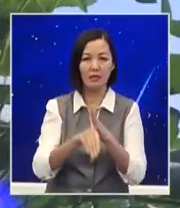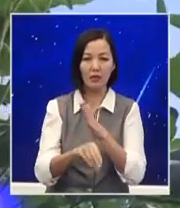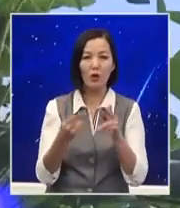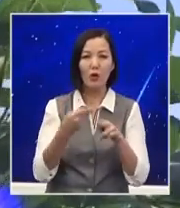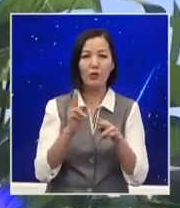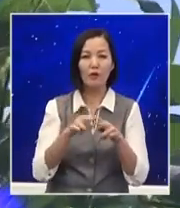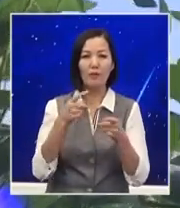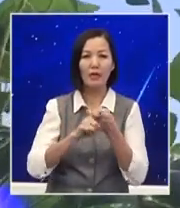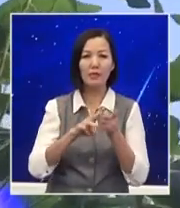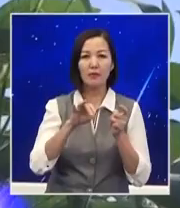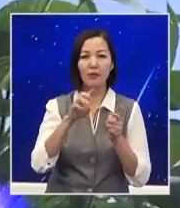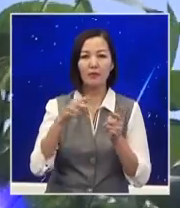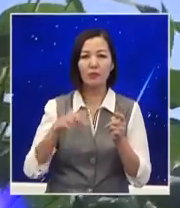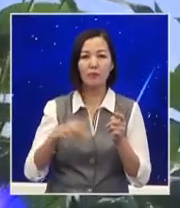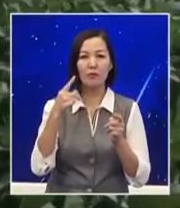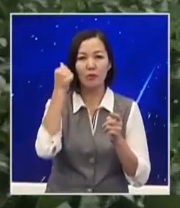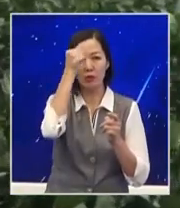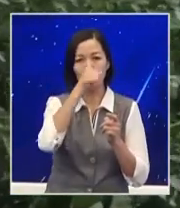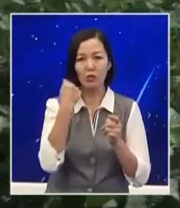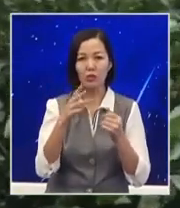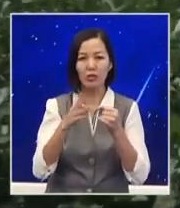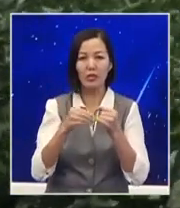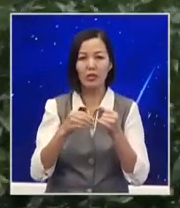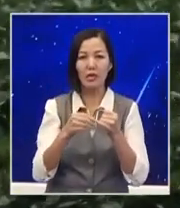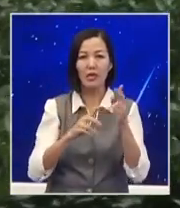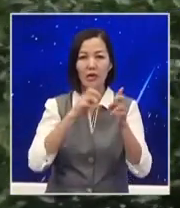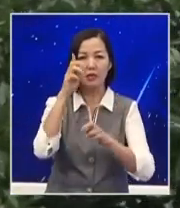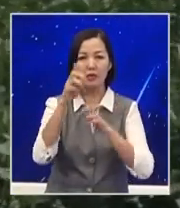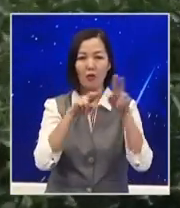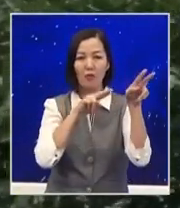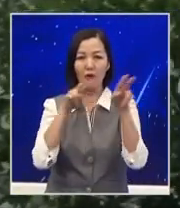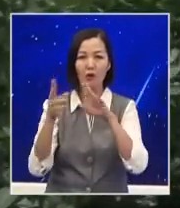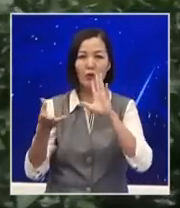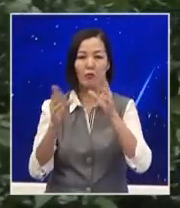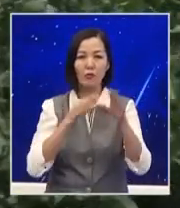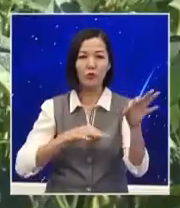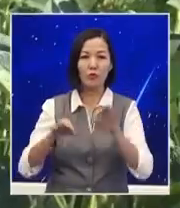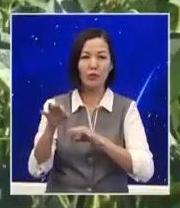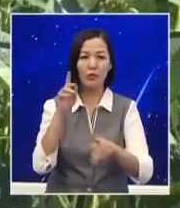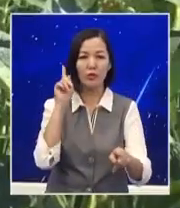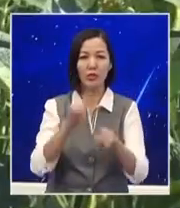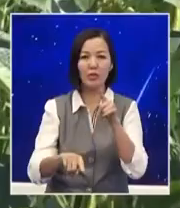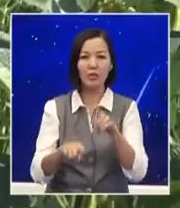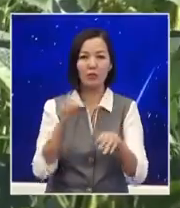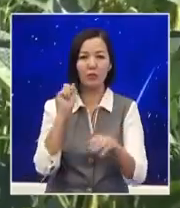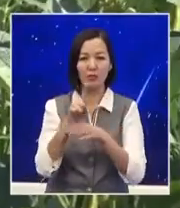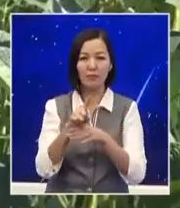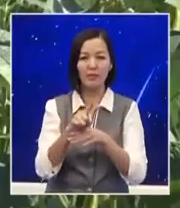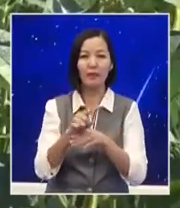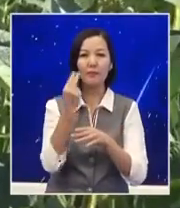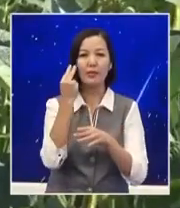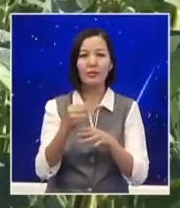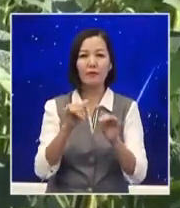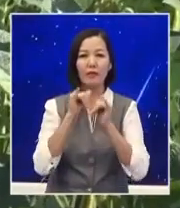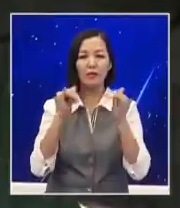салынады. Осыған байланысты Асқар Мамин 2021 жылы жерлерді ғарыштық бақылау бойынша жобаны жеделдетуді тапсырды. Цифрлық